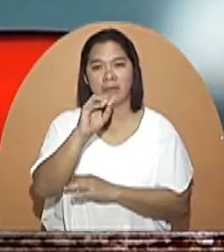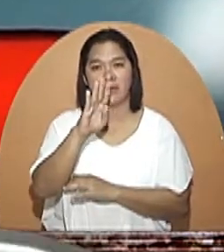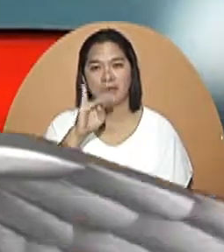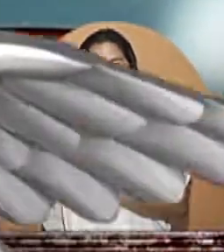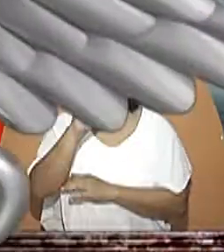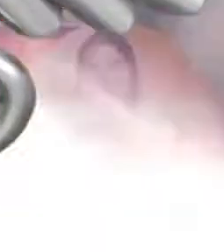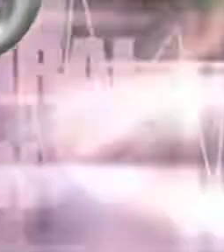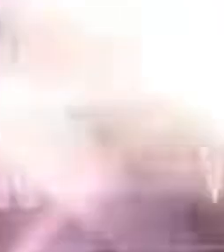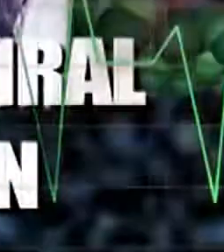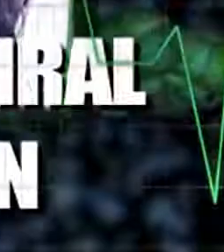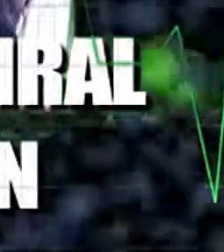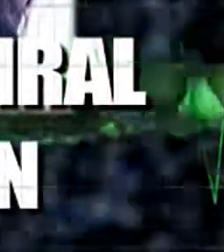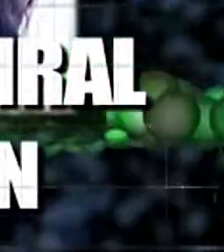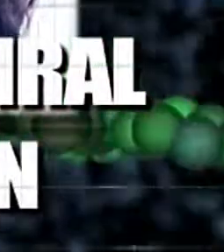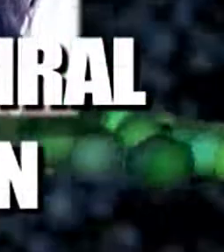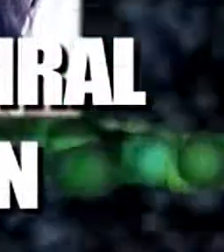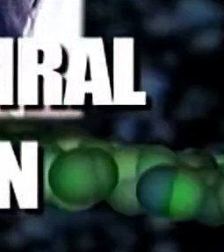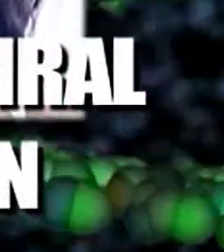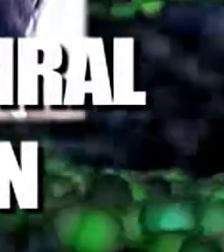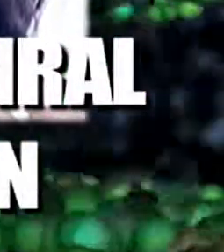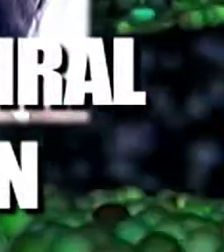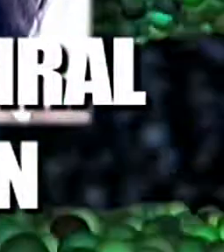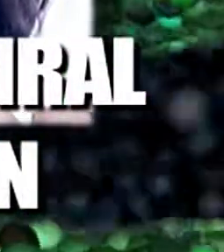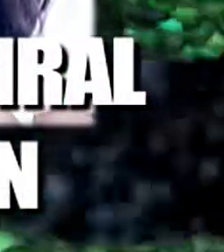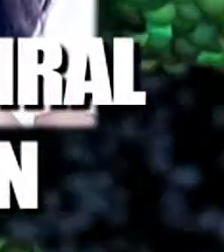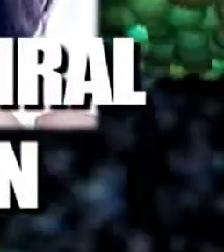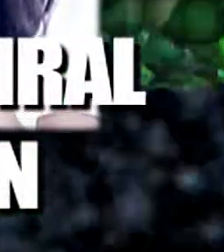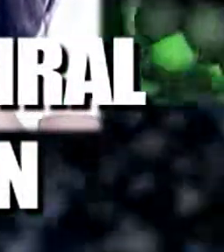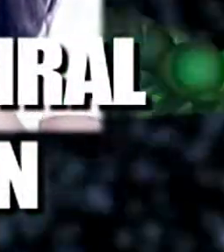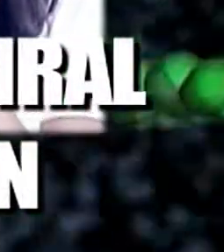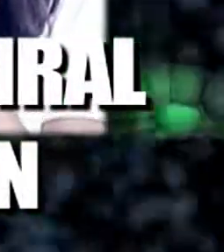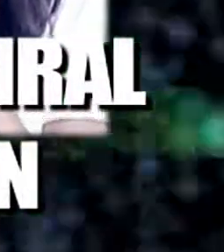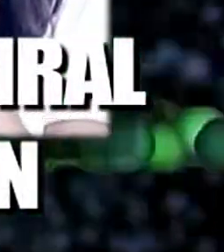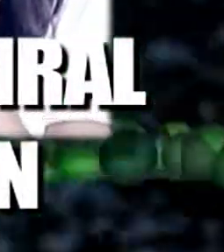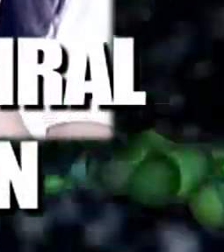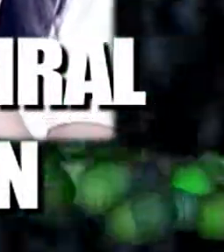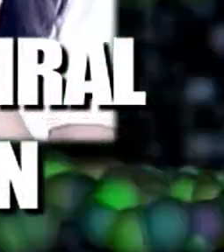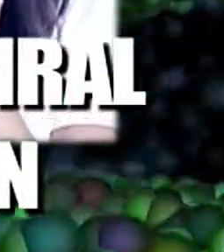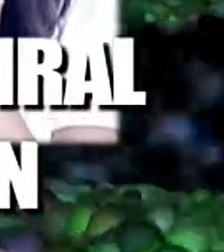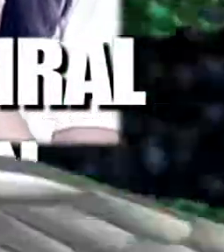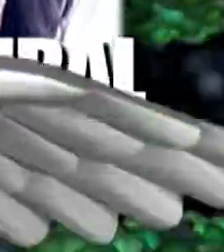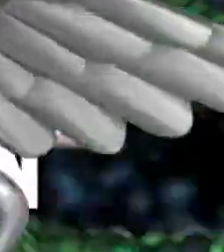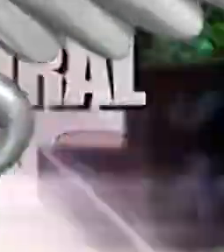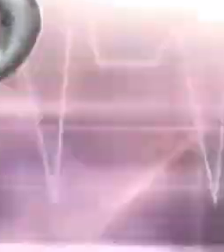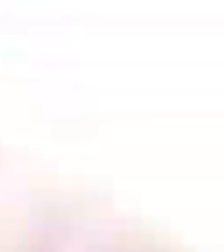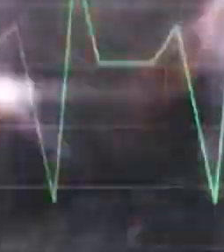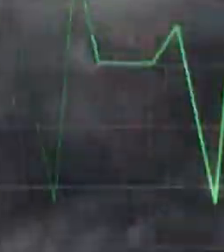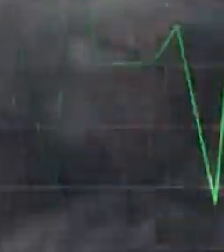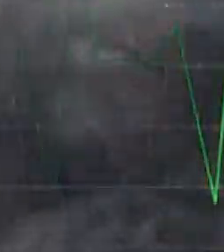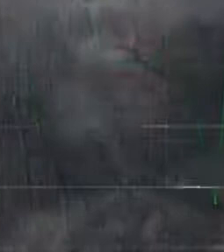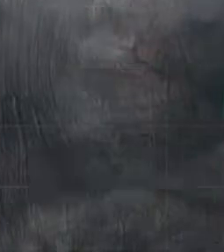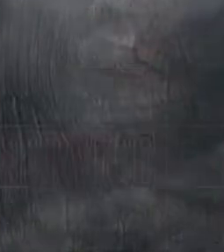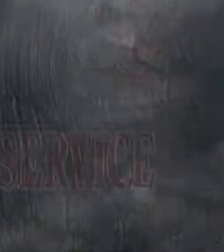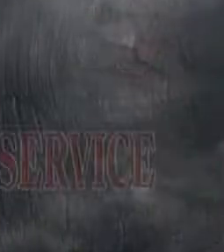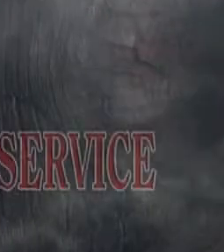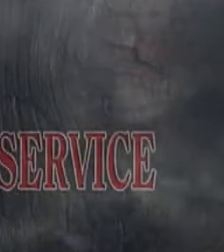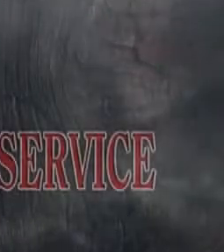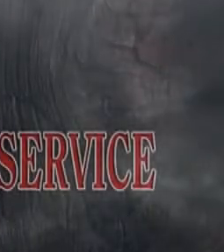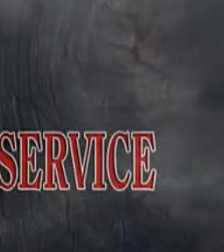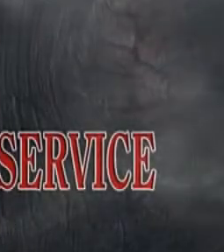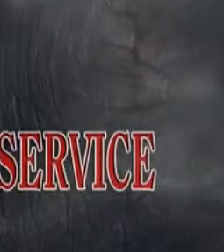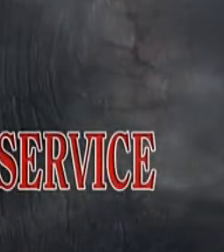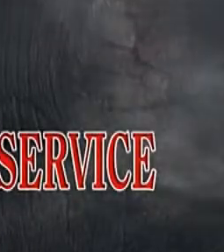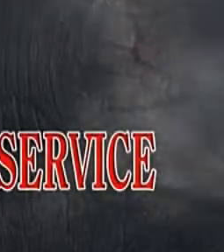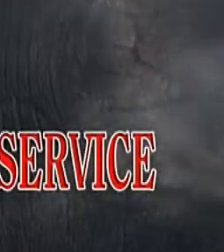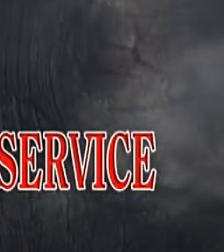antibiotics. Tanggapin mo.